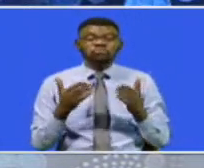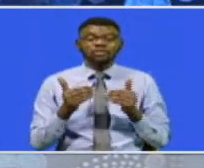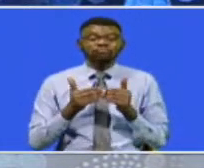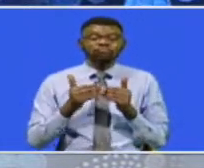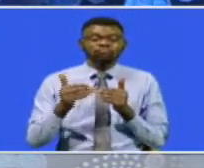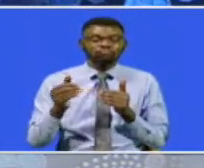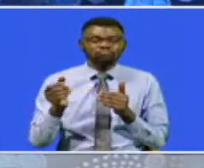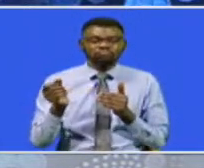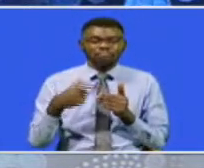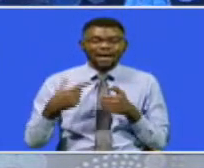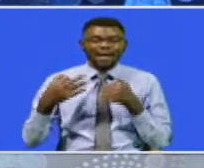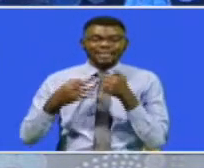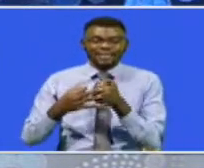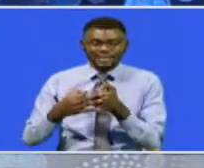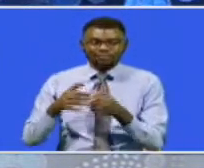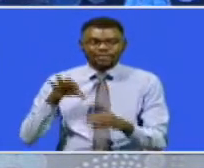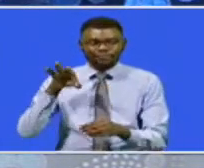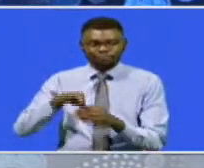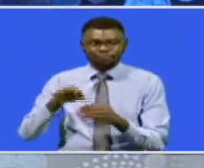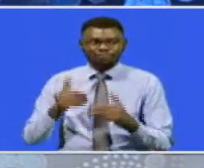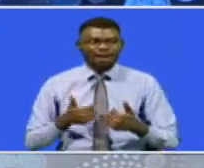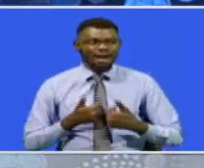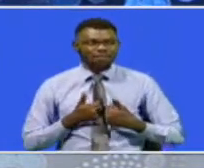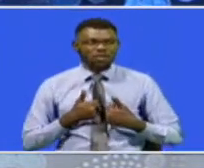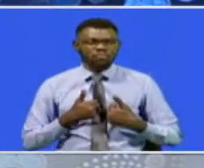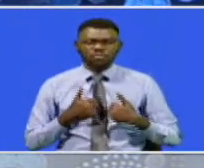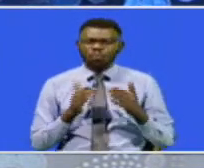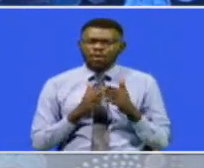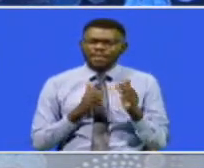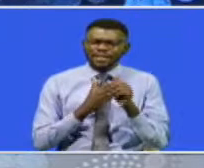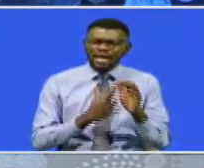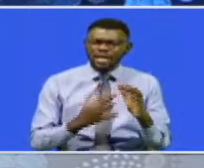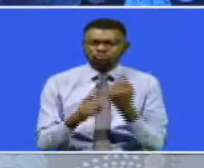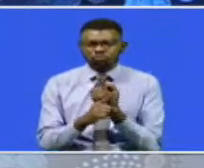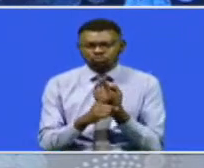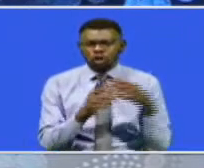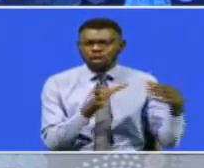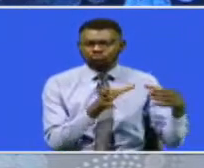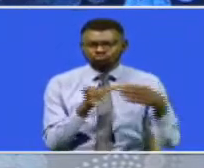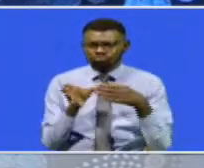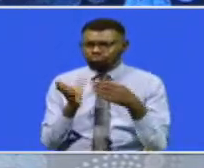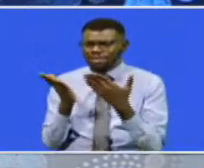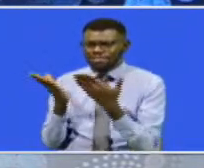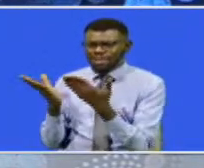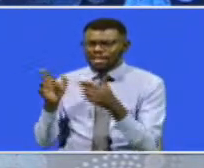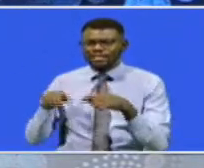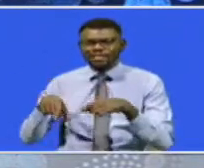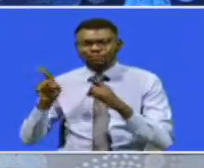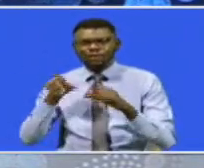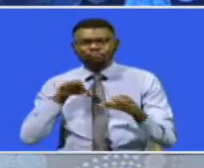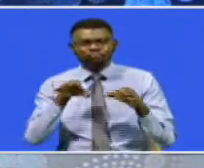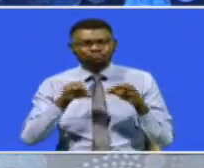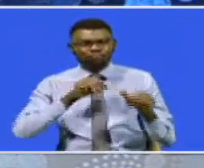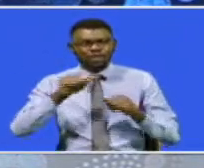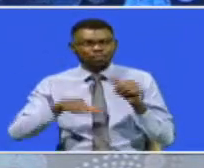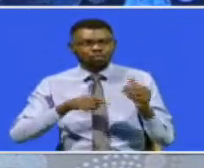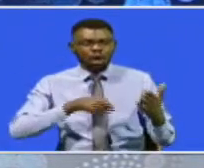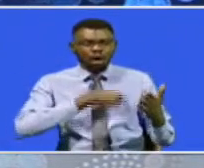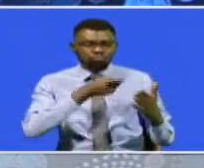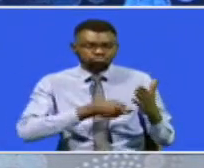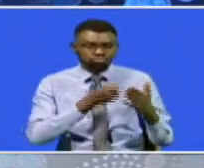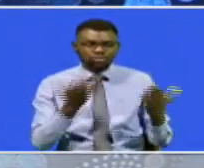Agosti 9. Raila, ambaye aliandamana na viongozi wa kitaifa na wa kaunti, aliangazia masuala ya kufufua kiwanda cha